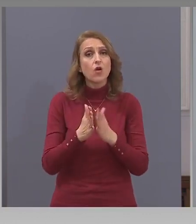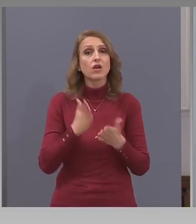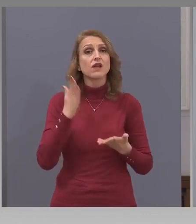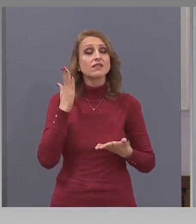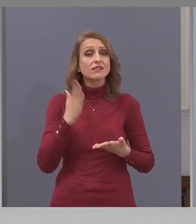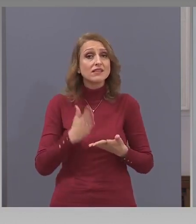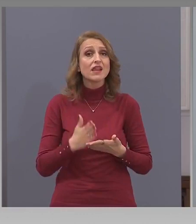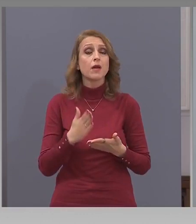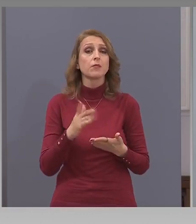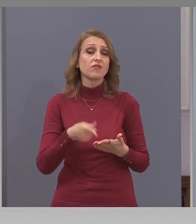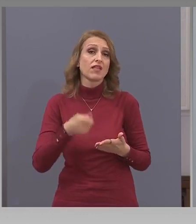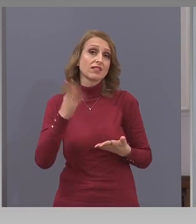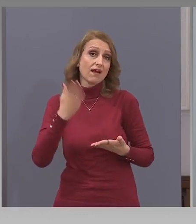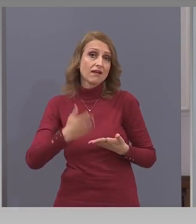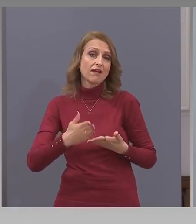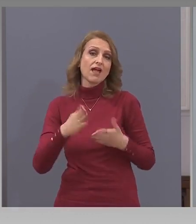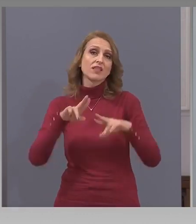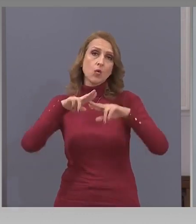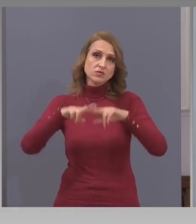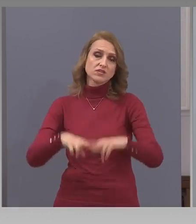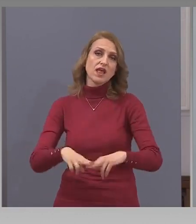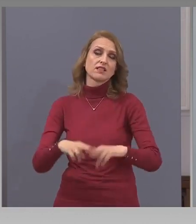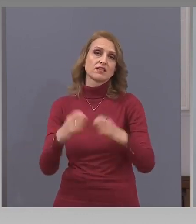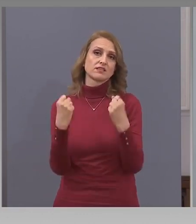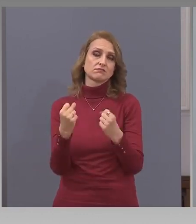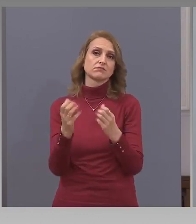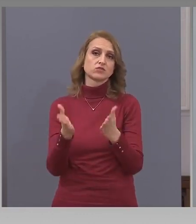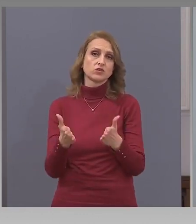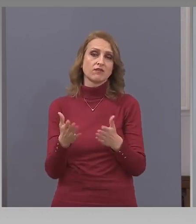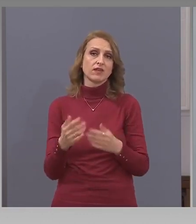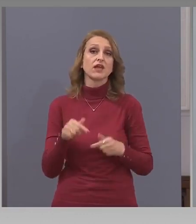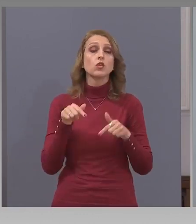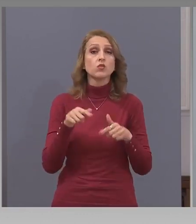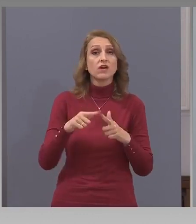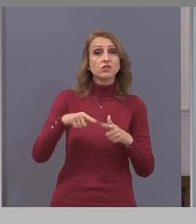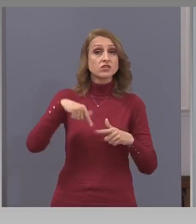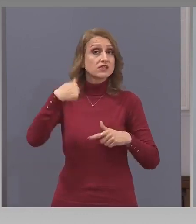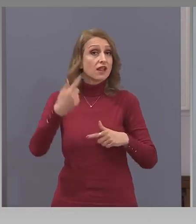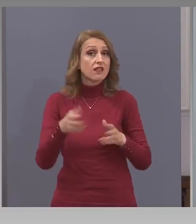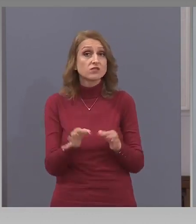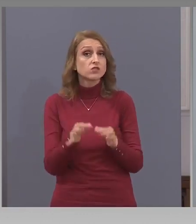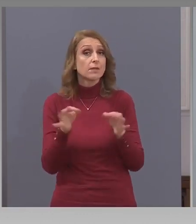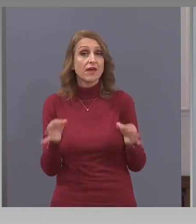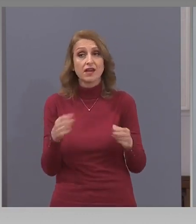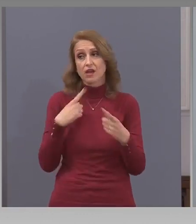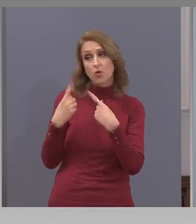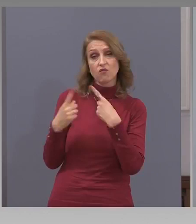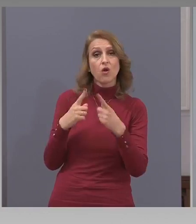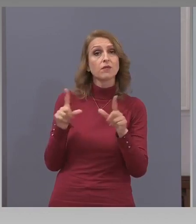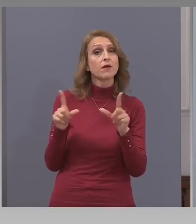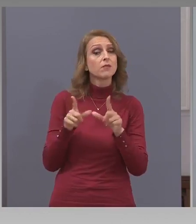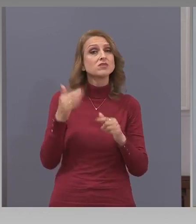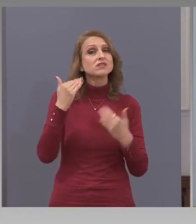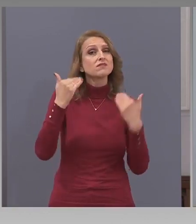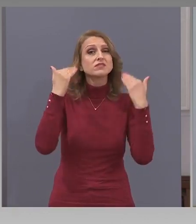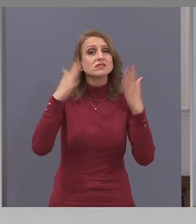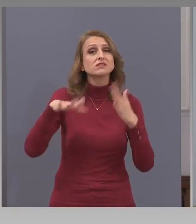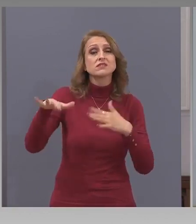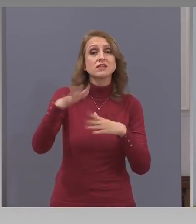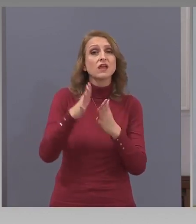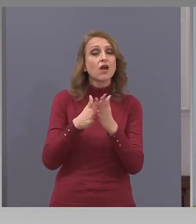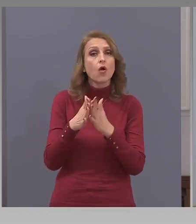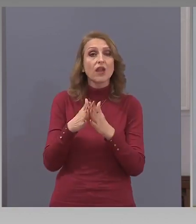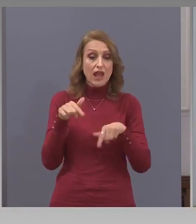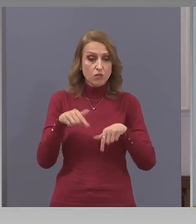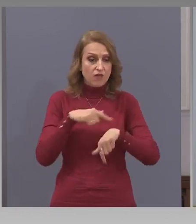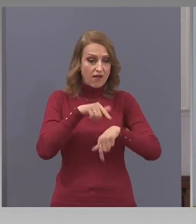да направим така, че да останат. И това ще са следващите мерки от това, което си говоря с Мутъпчийски. За възрастните хора. Но през